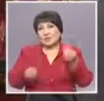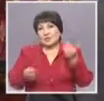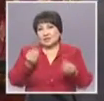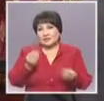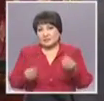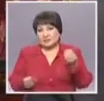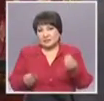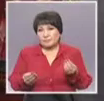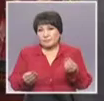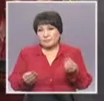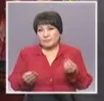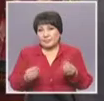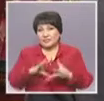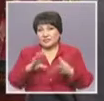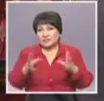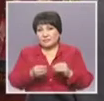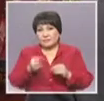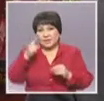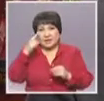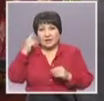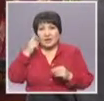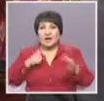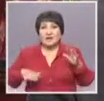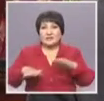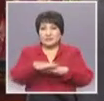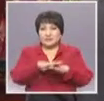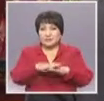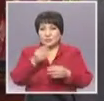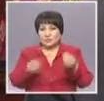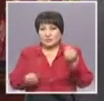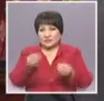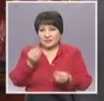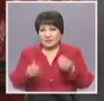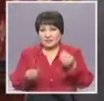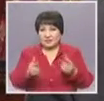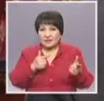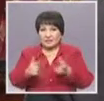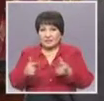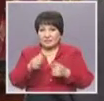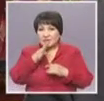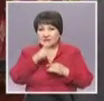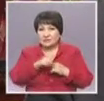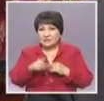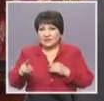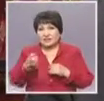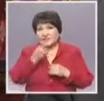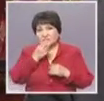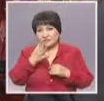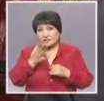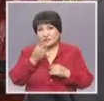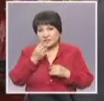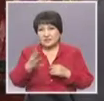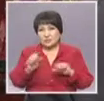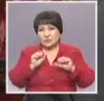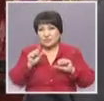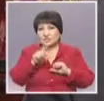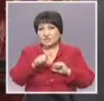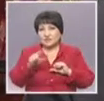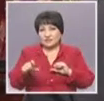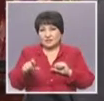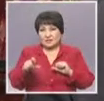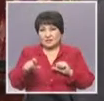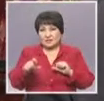жалпы мынау азиялық ойындарға дайындық барысында жақсы спортшыларды ел құрамасына